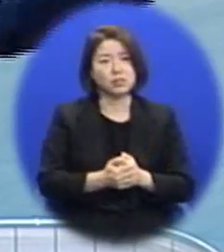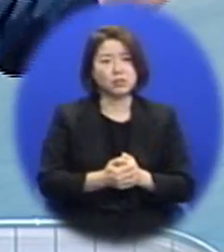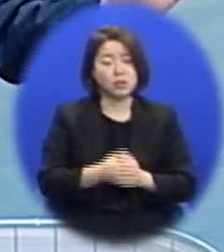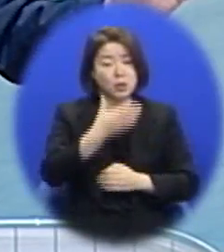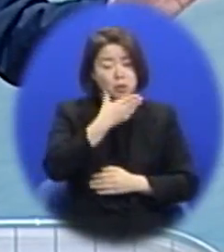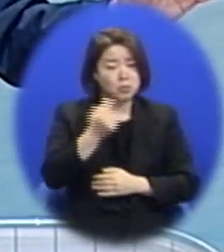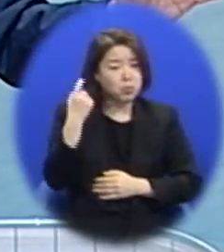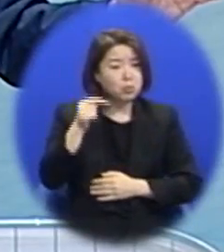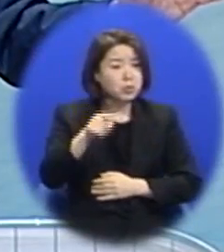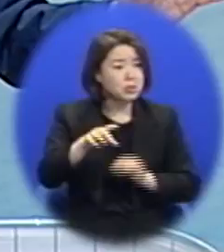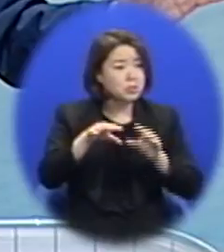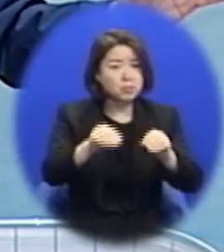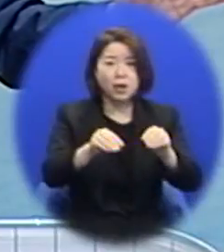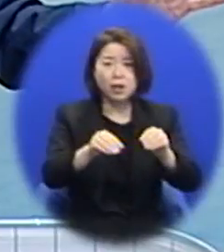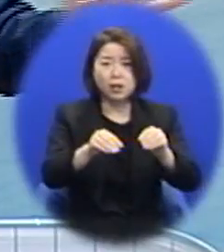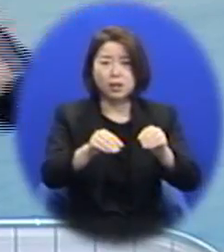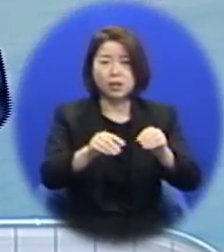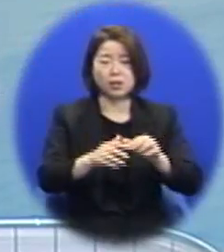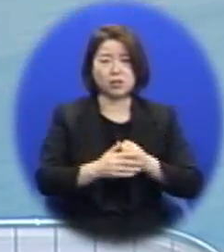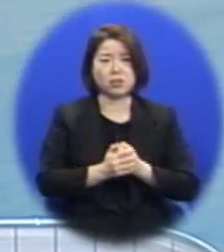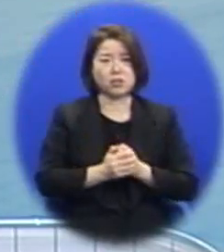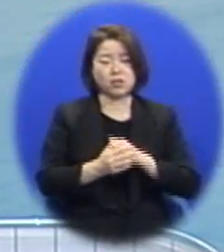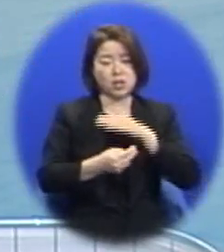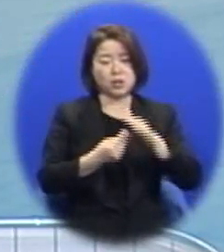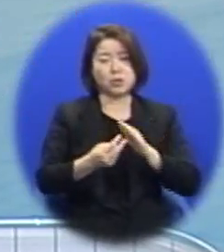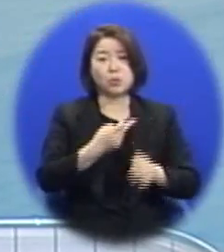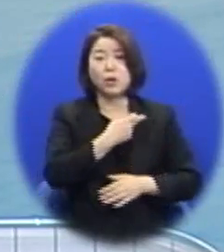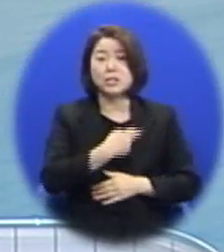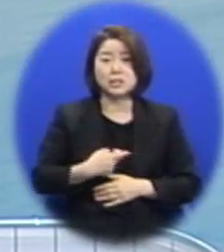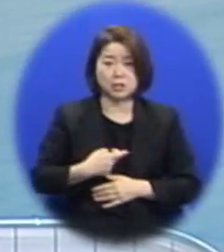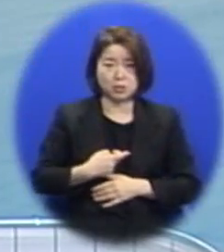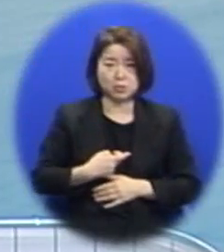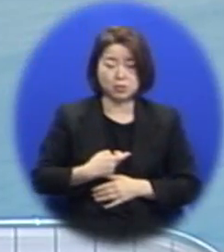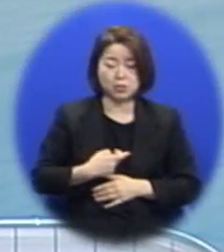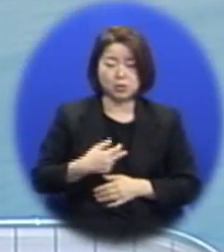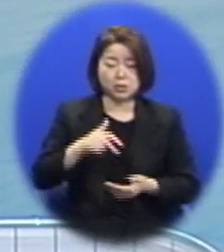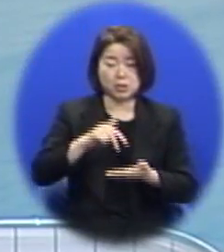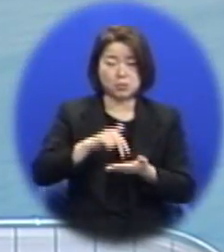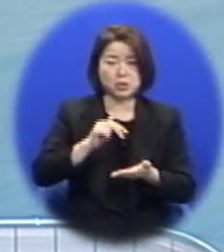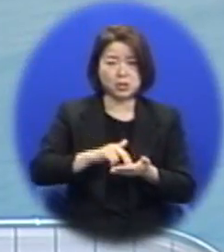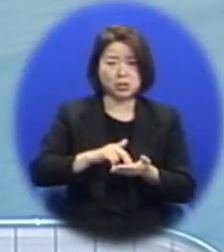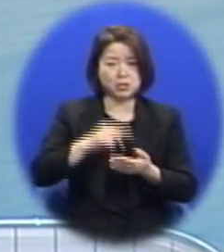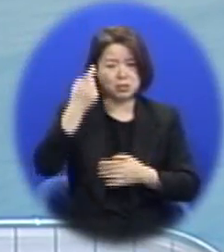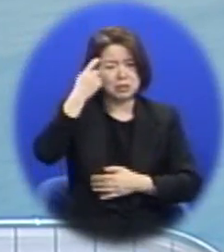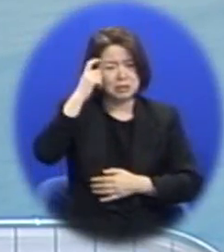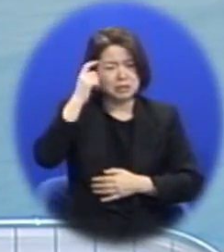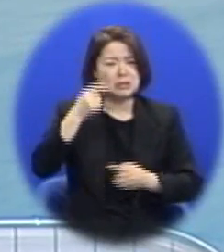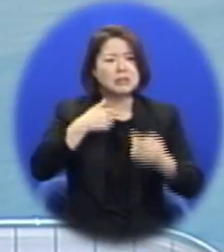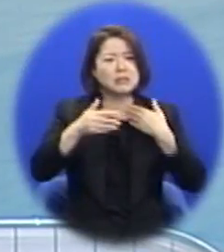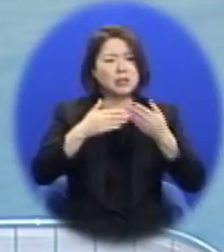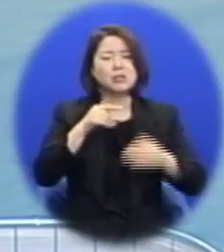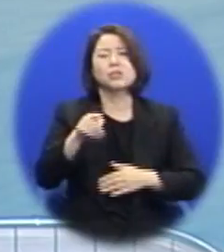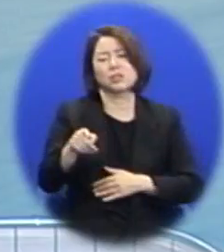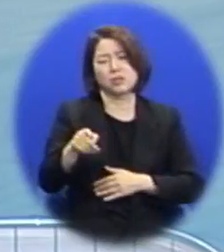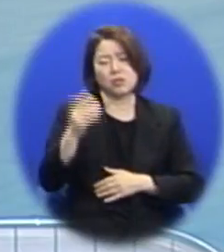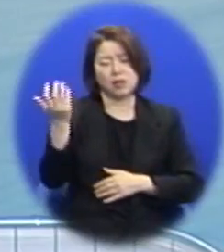복음은 여기서 중단되는가? 요한 사도가 겪는 고통은요 바로 그것이었어요.